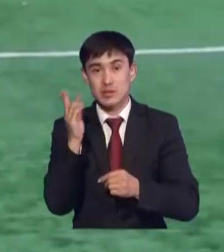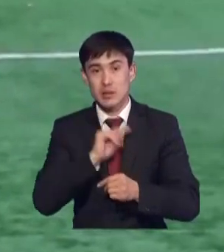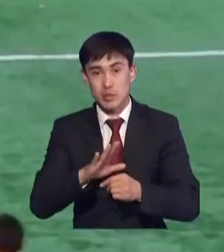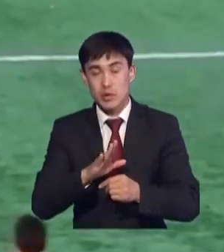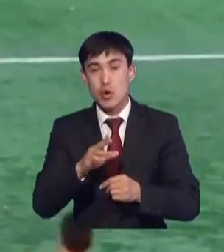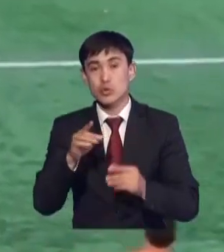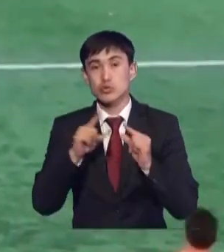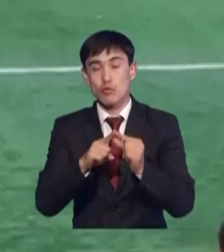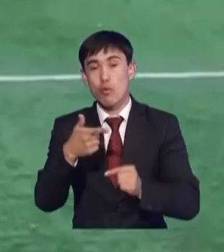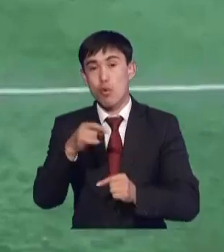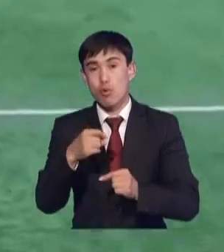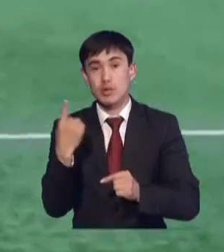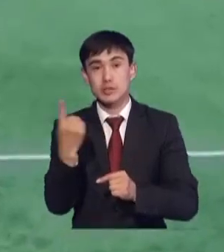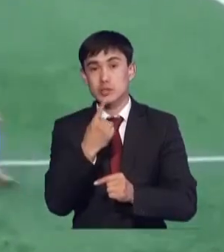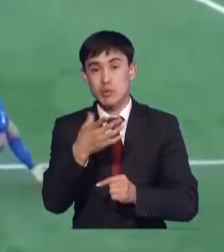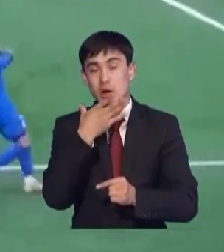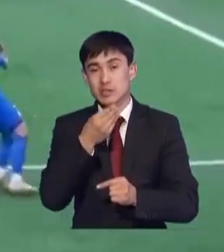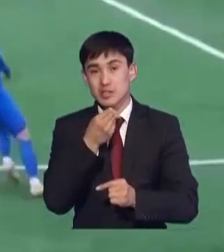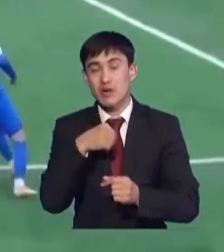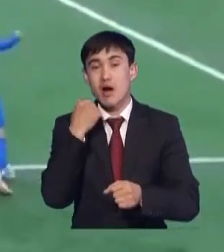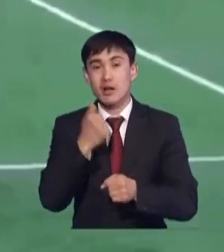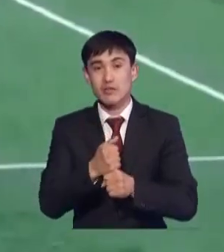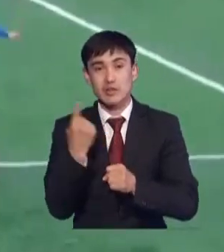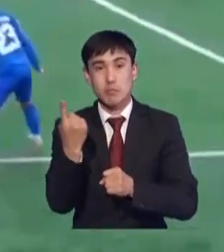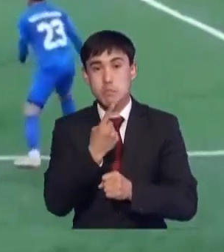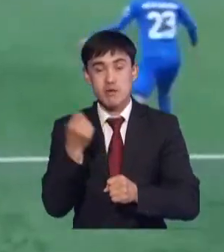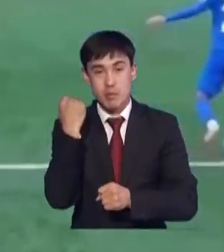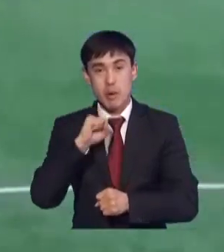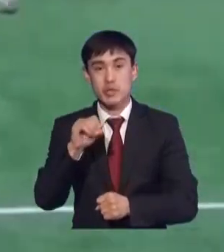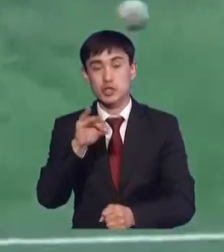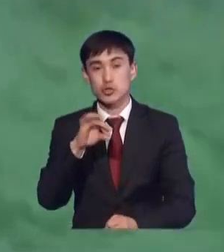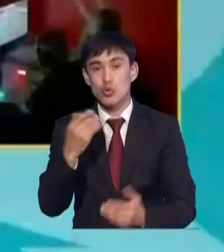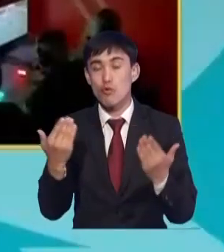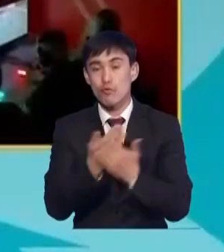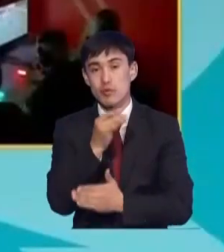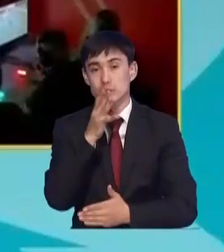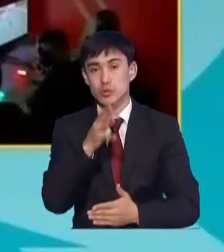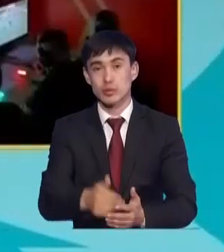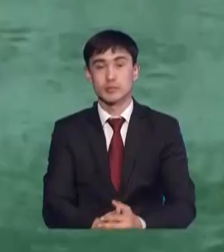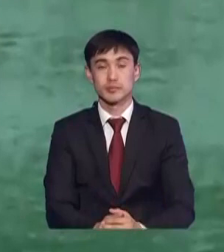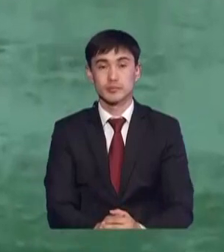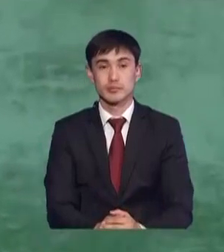слову гол уже назвали одним из самых красивых А самое главное - это Первая победа тсу в новом